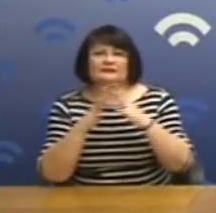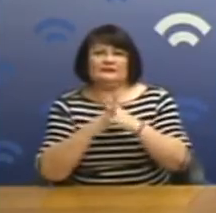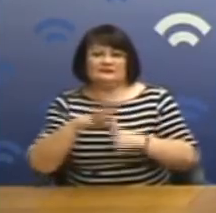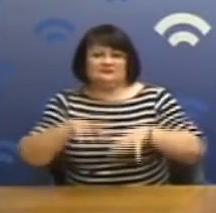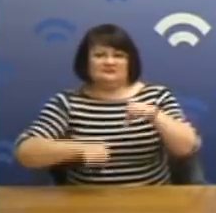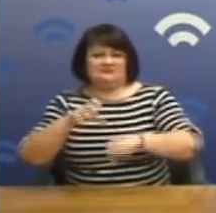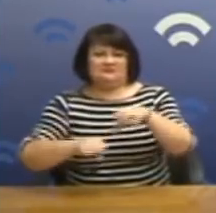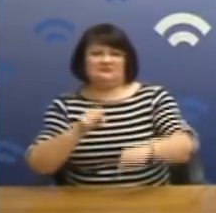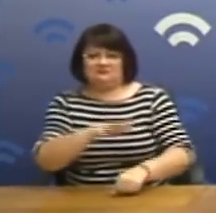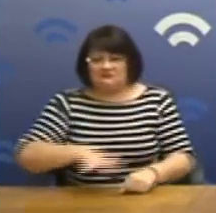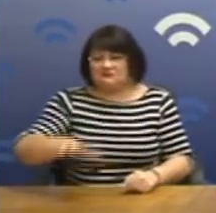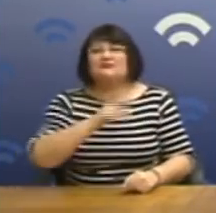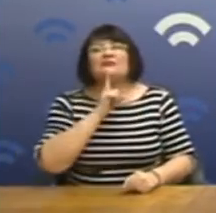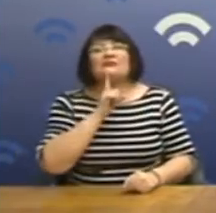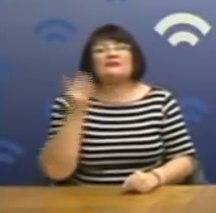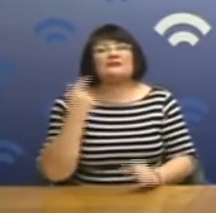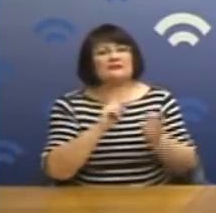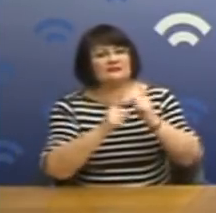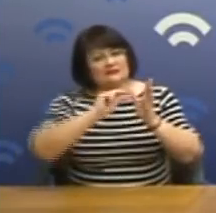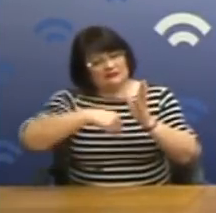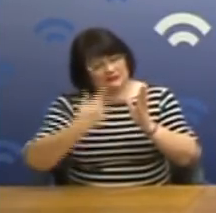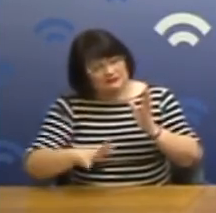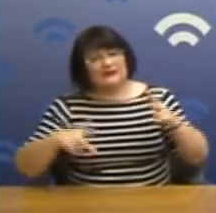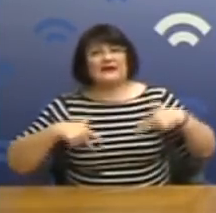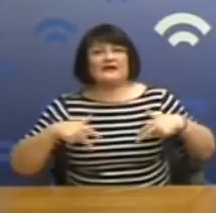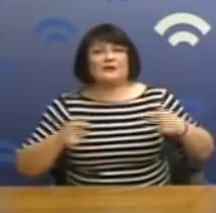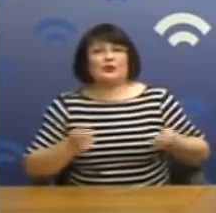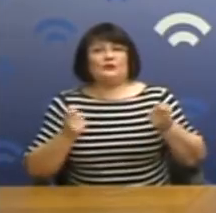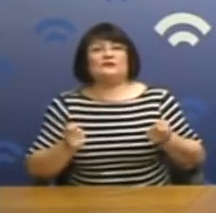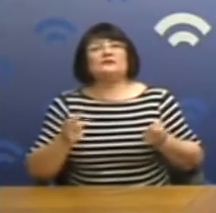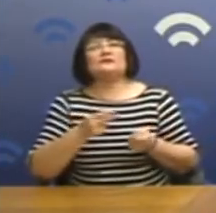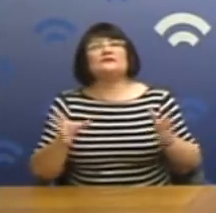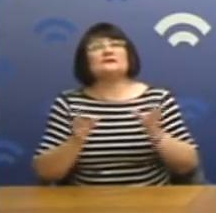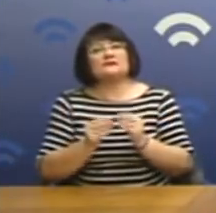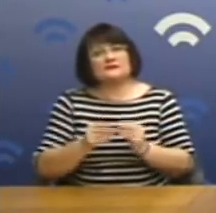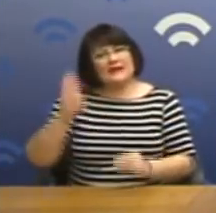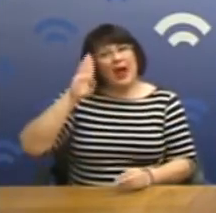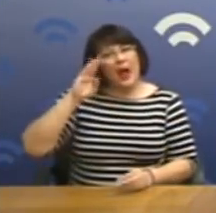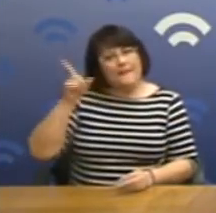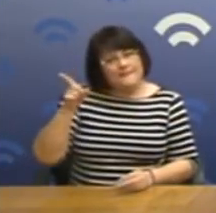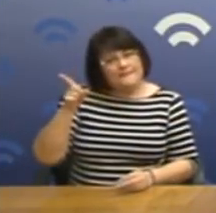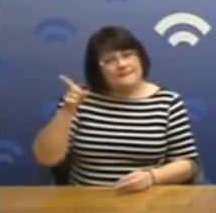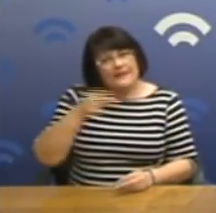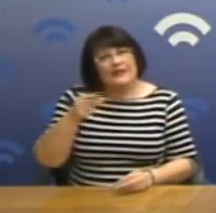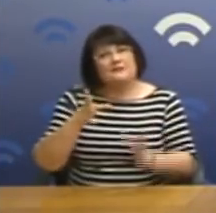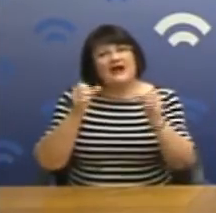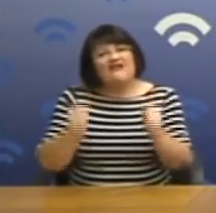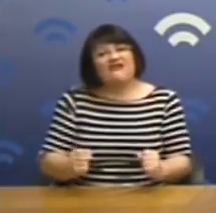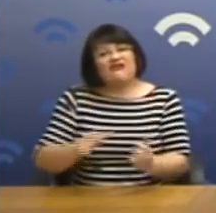υπεριαλιστών, όπως έγινε με τη συμφωνία που υπέγραψε η κυβέρνηση με την κυβέρνηση των Ηνωμένων Πολιτειών για τις βάσεις.